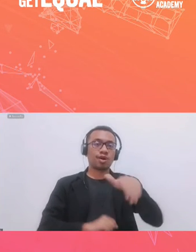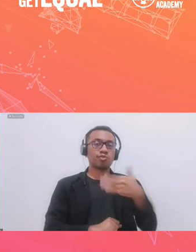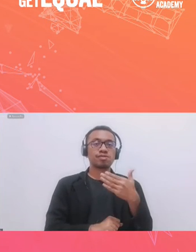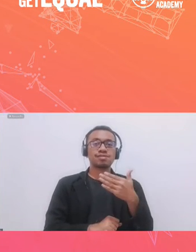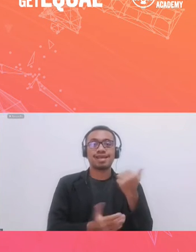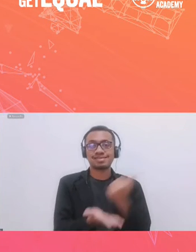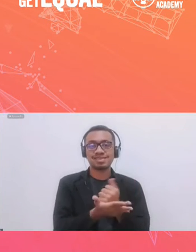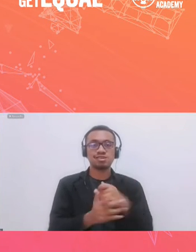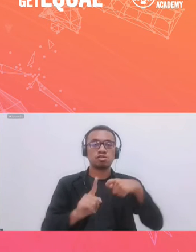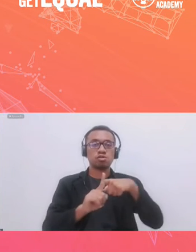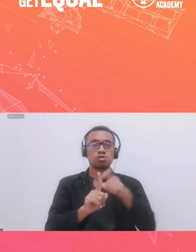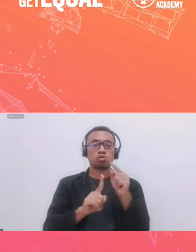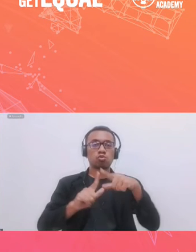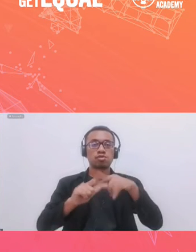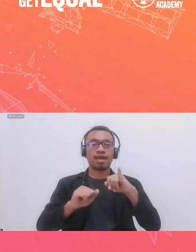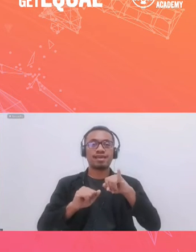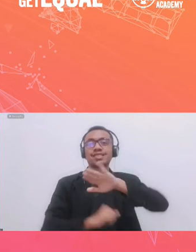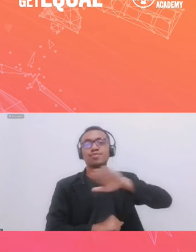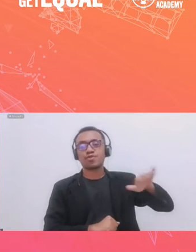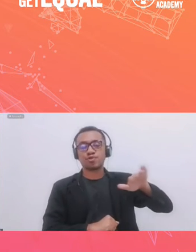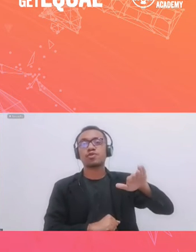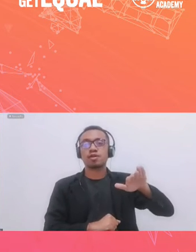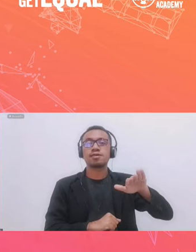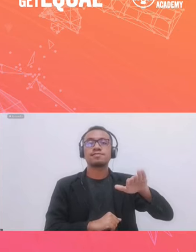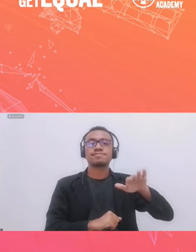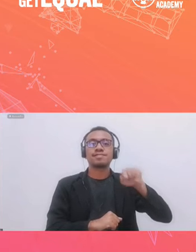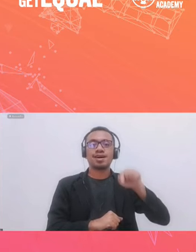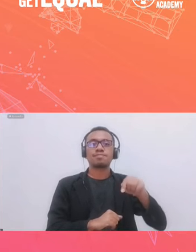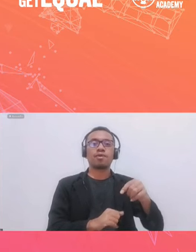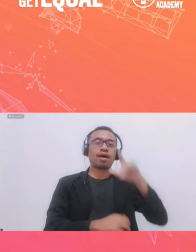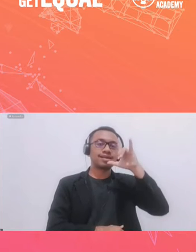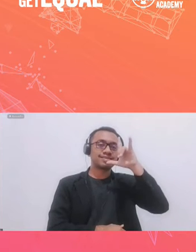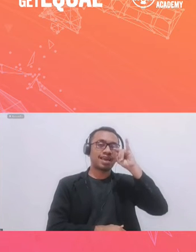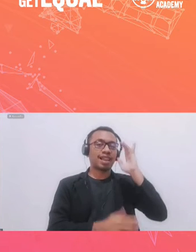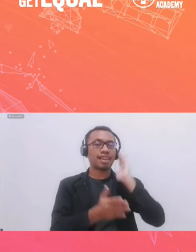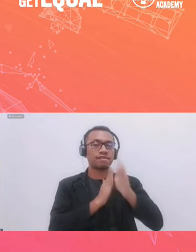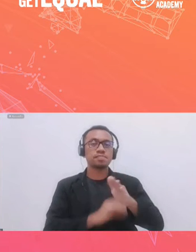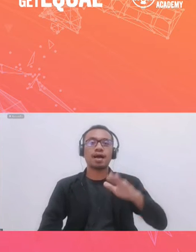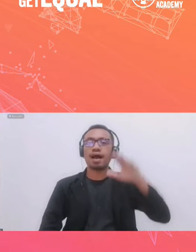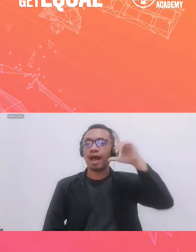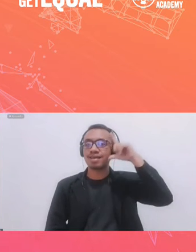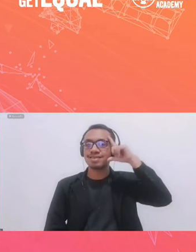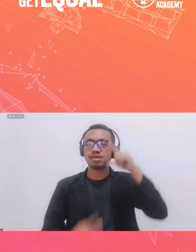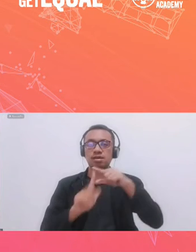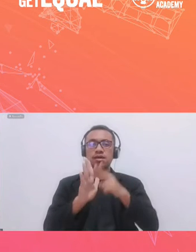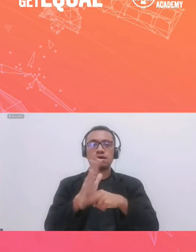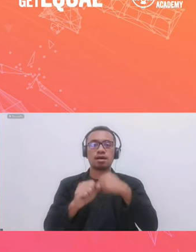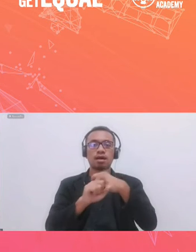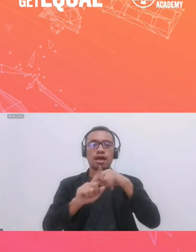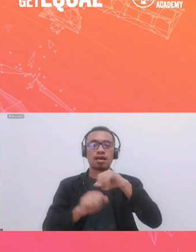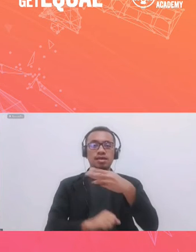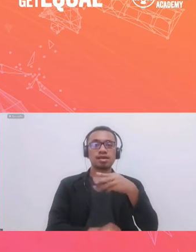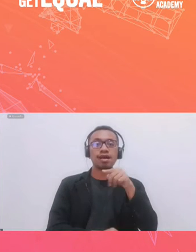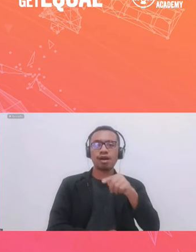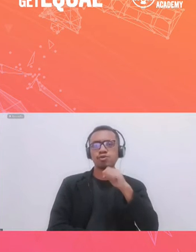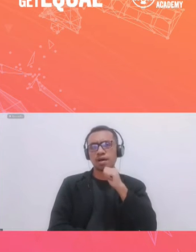berkesempatan untuk live Instagram dengan Kak Angki Yudhistia. Nah, buat teman-teman yang belum tahu, Kak Angki Yudhistia adalah salah